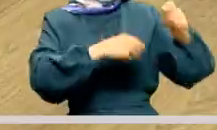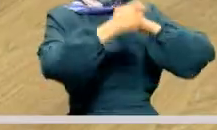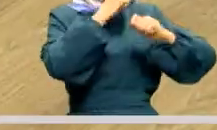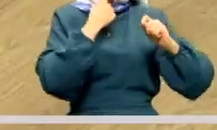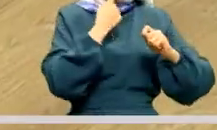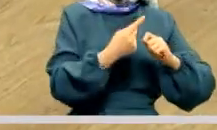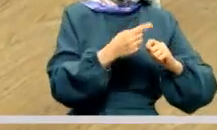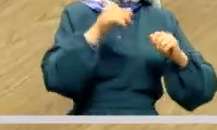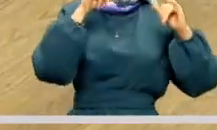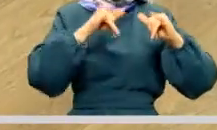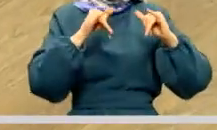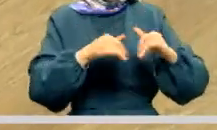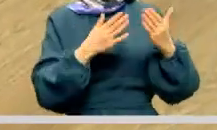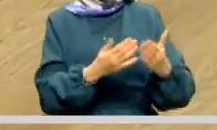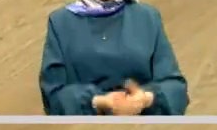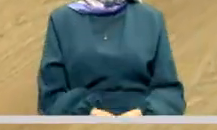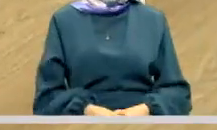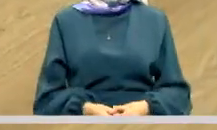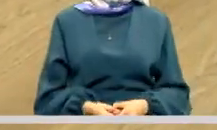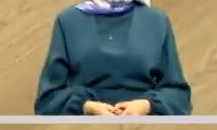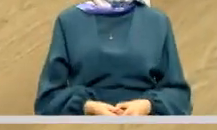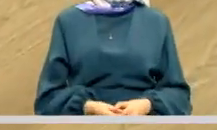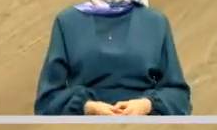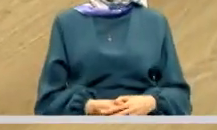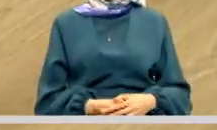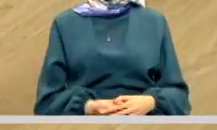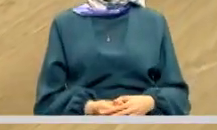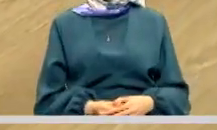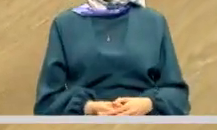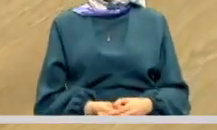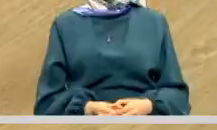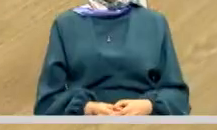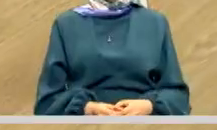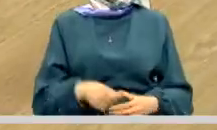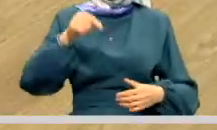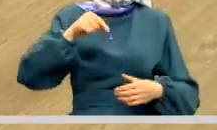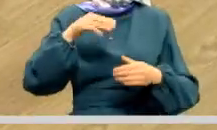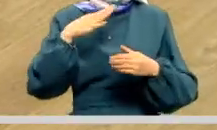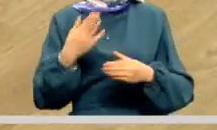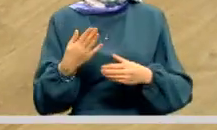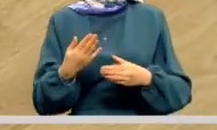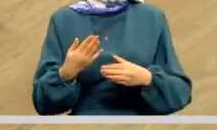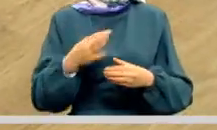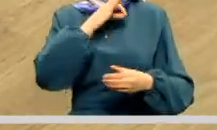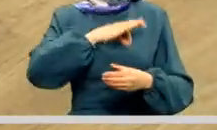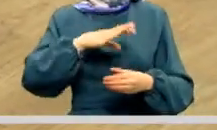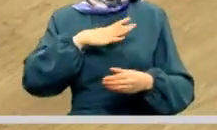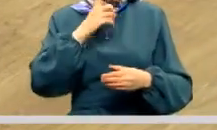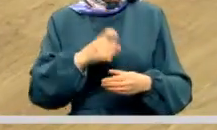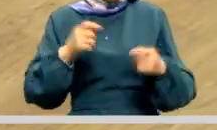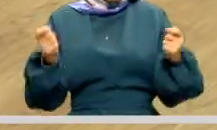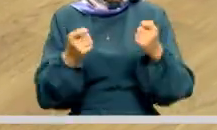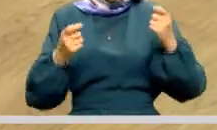aynı tohumun nüveleri gibi bize bugün bu şeyden düşen nedir şimdi bu iş